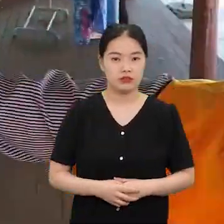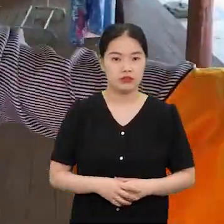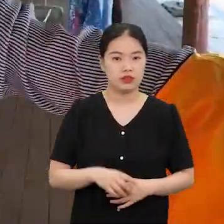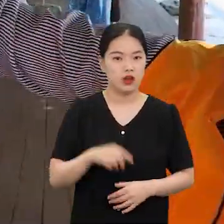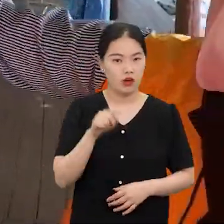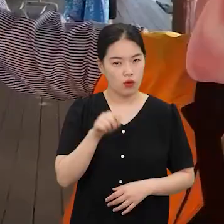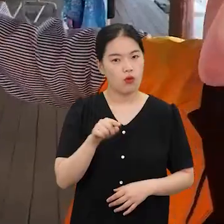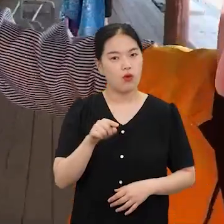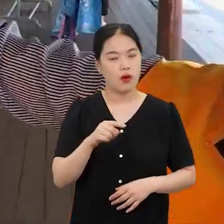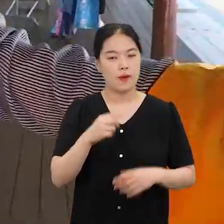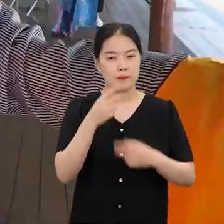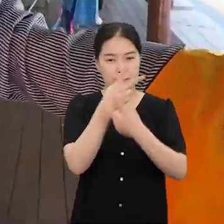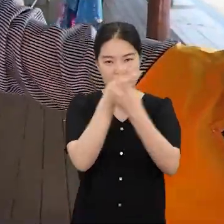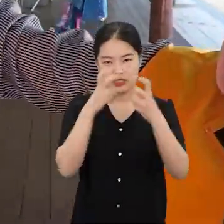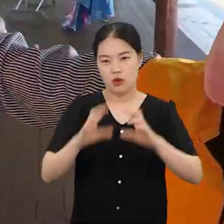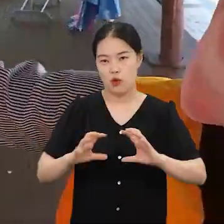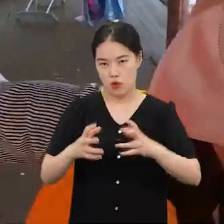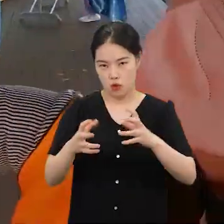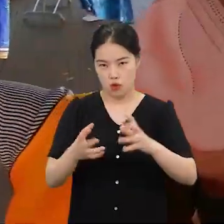이거는 멕시코 옷.